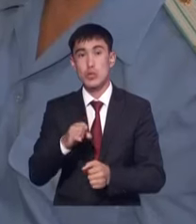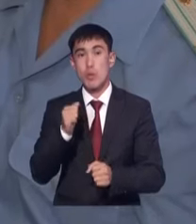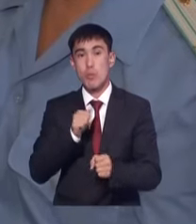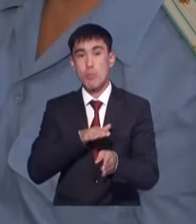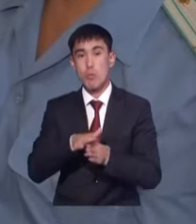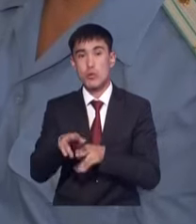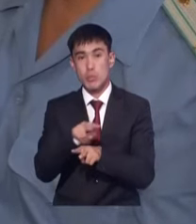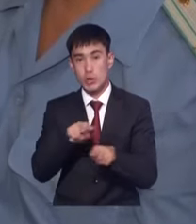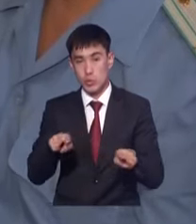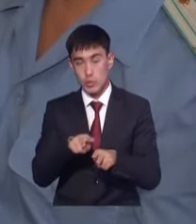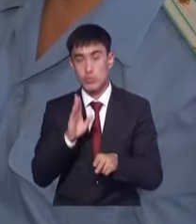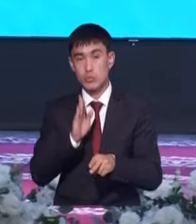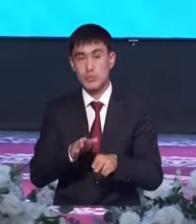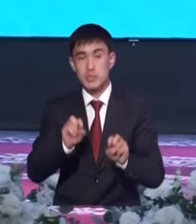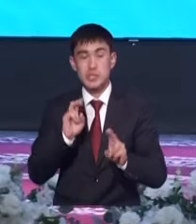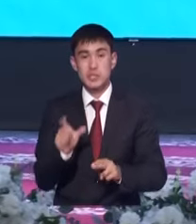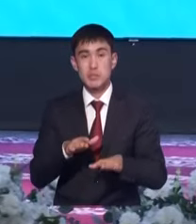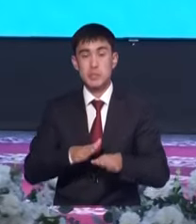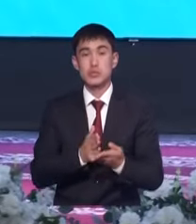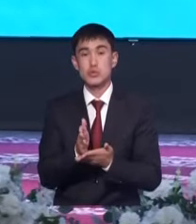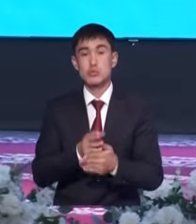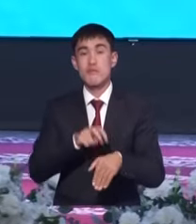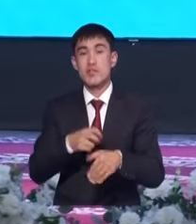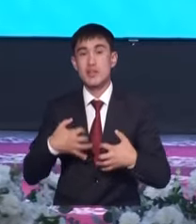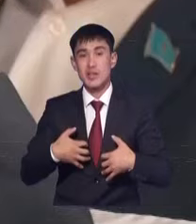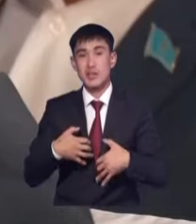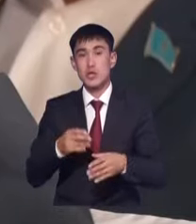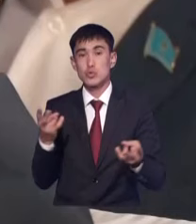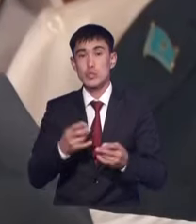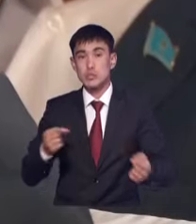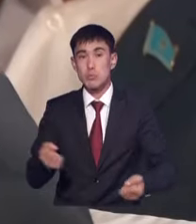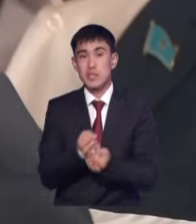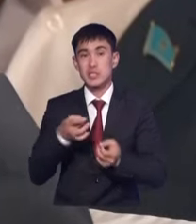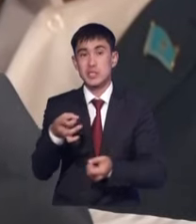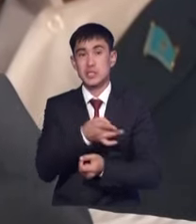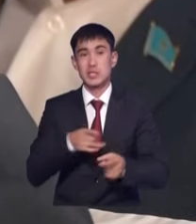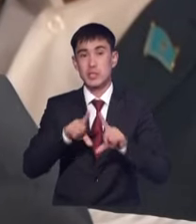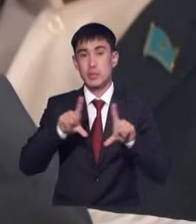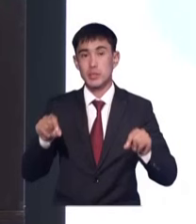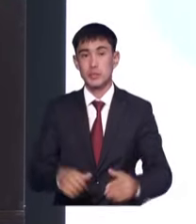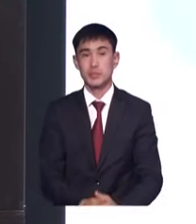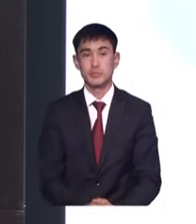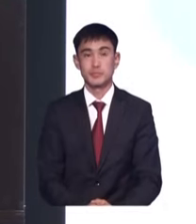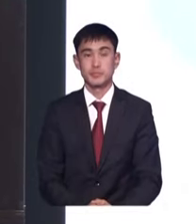полном контроле. Тем не менее, специалисты местной службы ветеринарии нуждаются в поддержке регионального департамента.